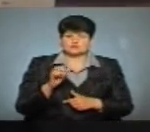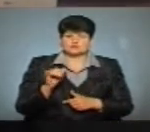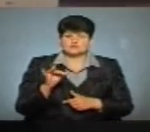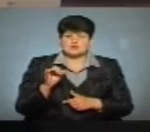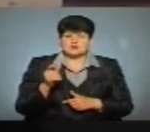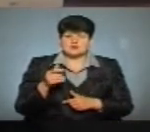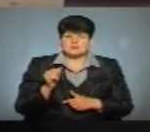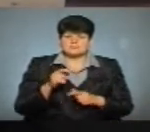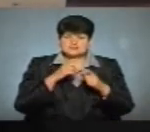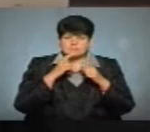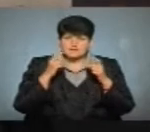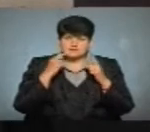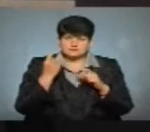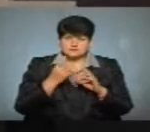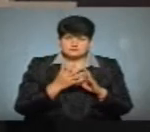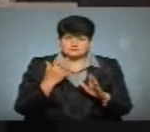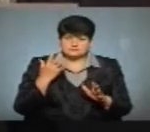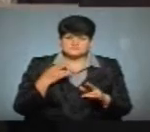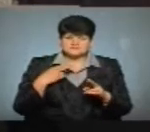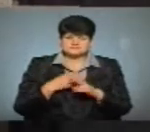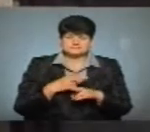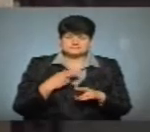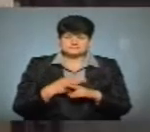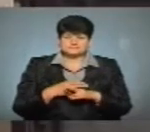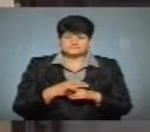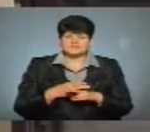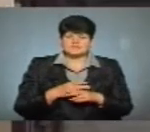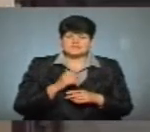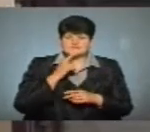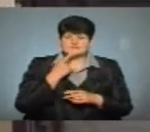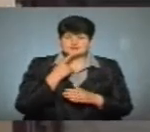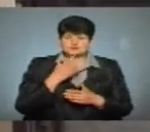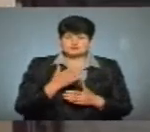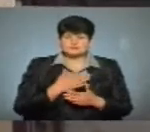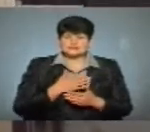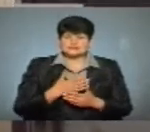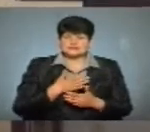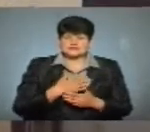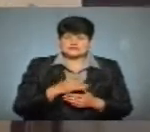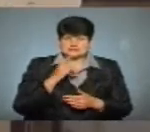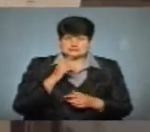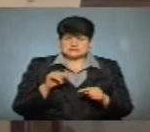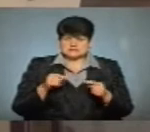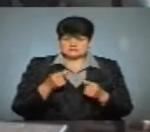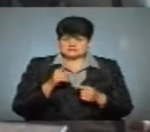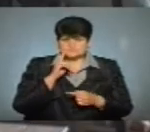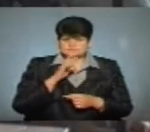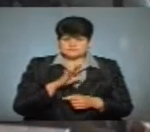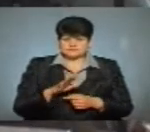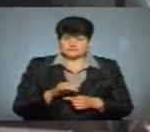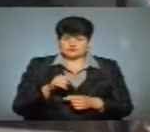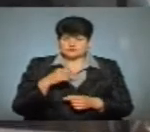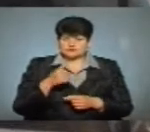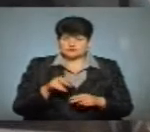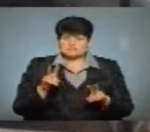Насамперед маска заважає. Важко дихати, і це дискомфорт створює такий. Цьогорічна